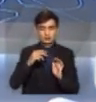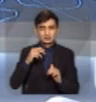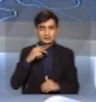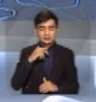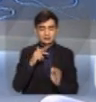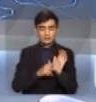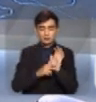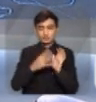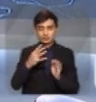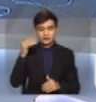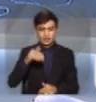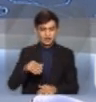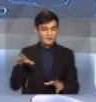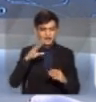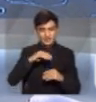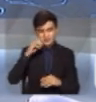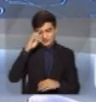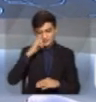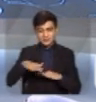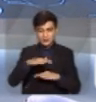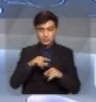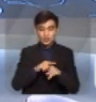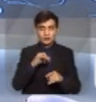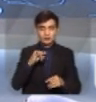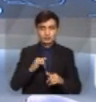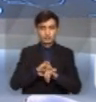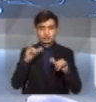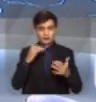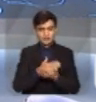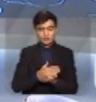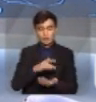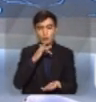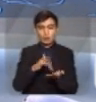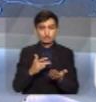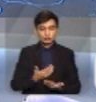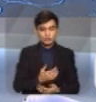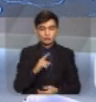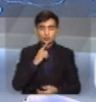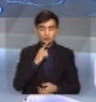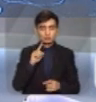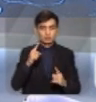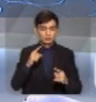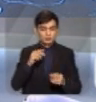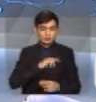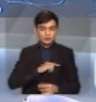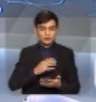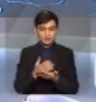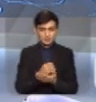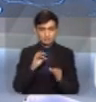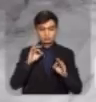стране. При этом безработица в этой категории растет среди городских жителей. Почему трудно найти работу, выяснял Бахром